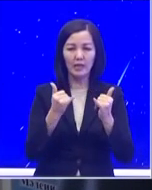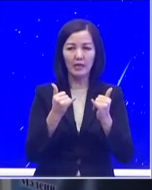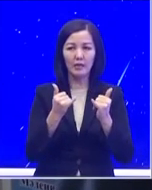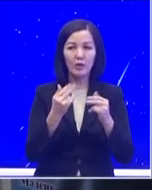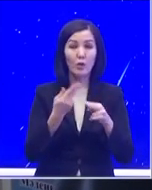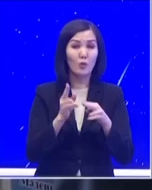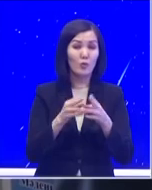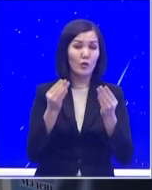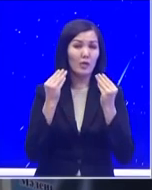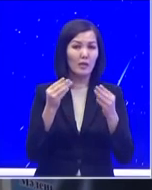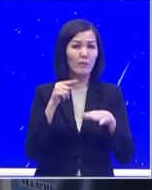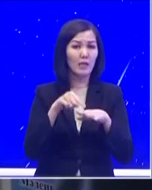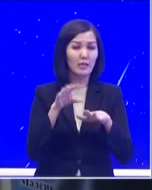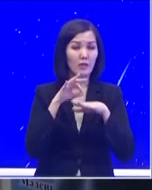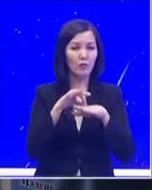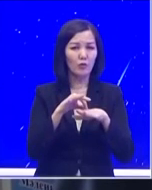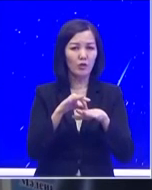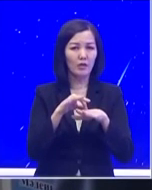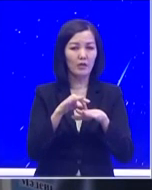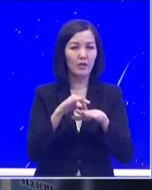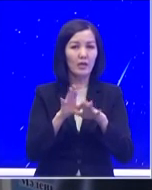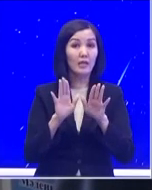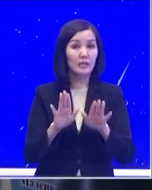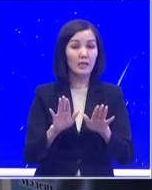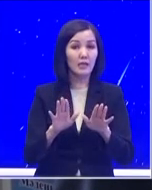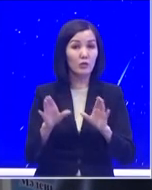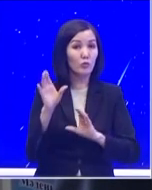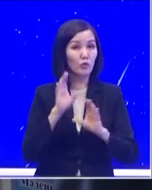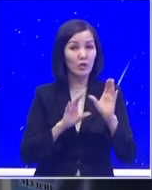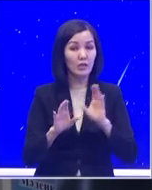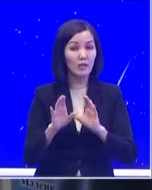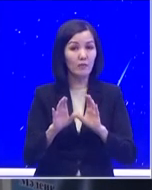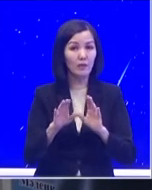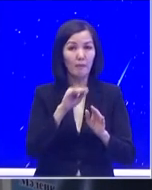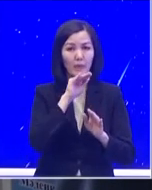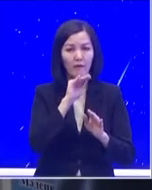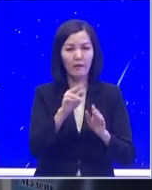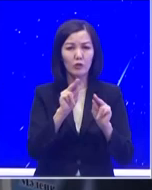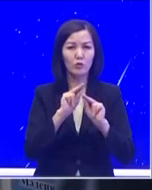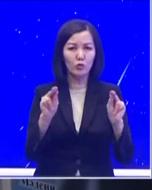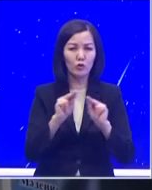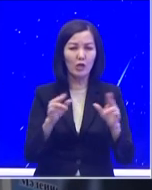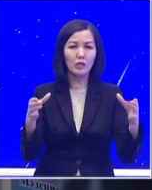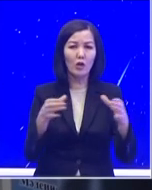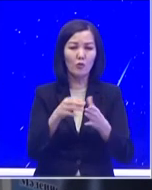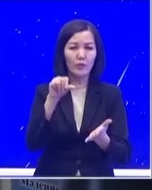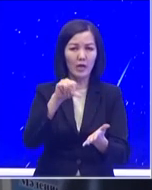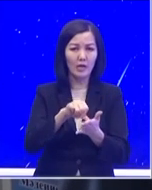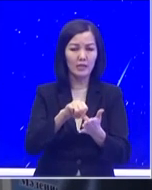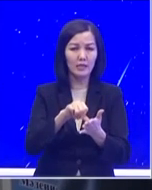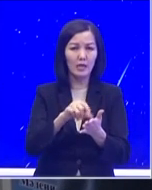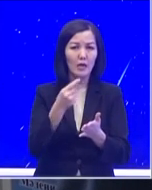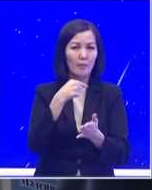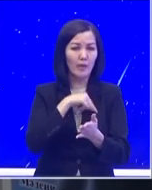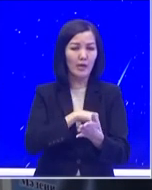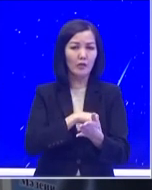өте керемет әсер етті. Тек қана шәкірттерге емес, мынау профессорды оқытушы қауымда бір моральды